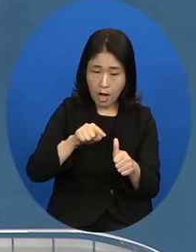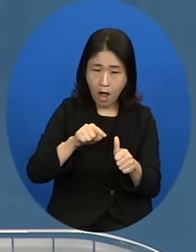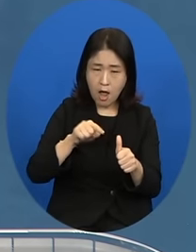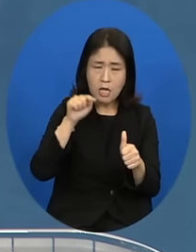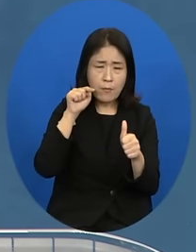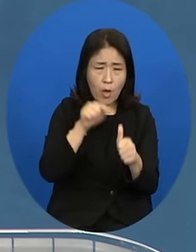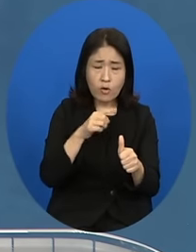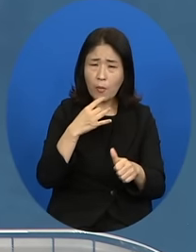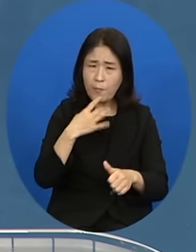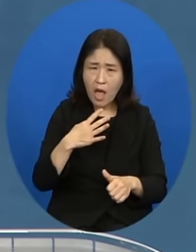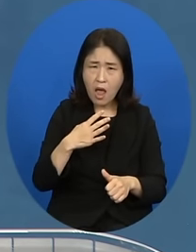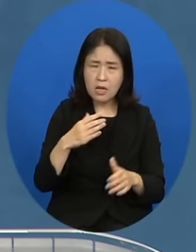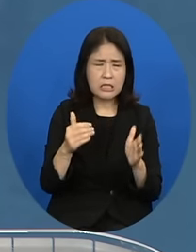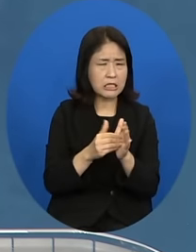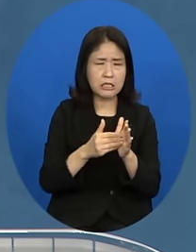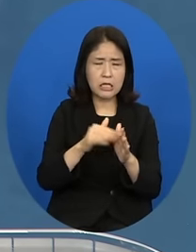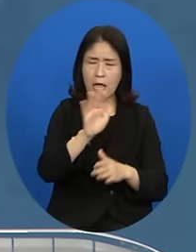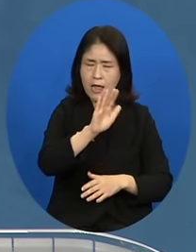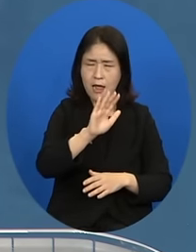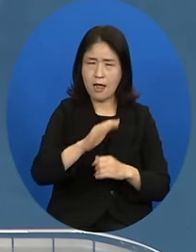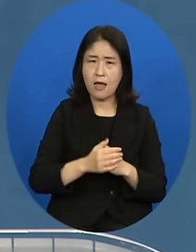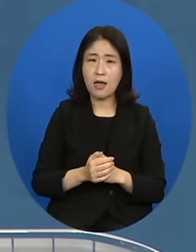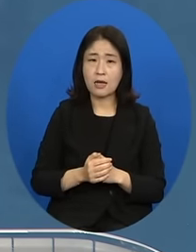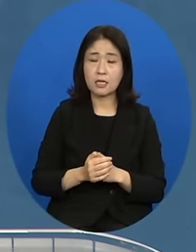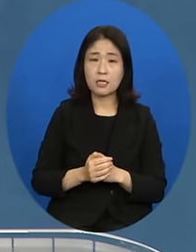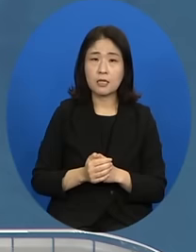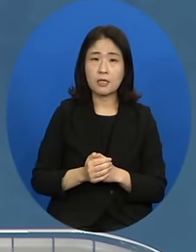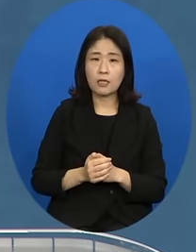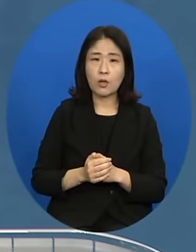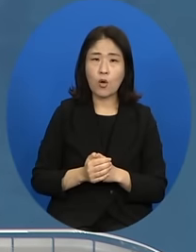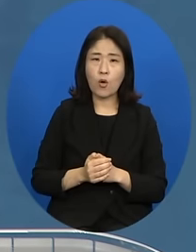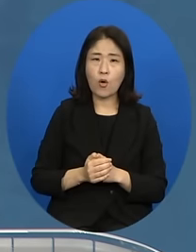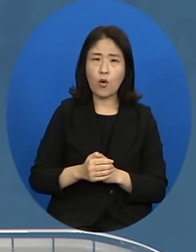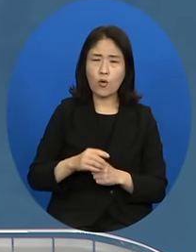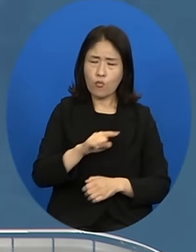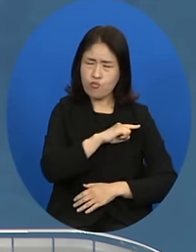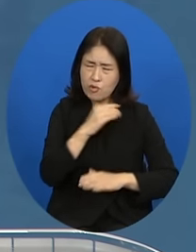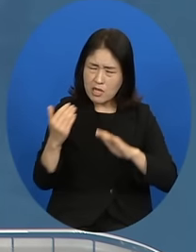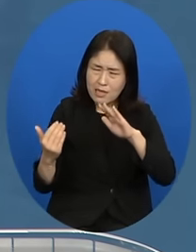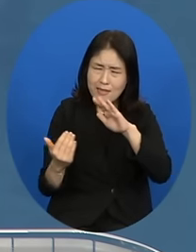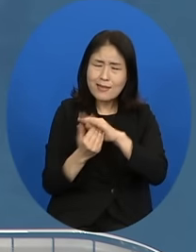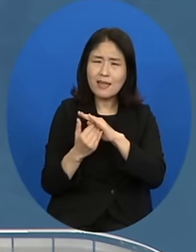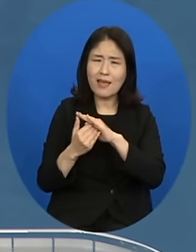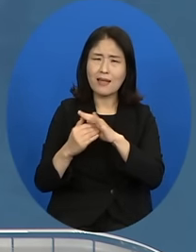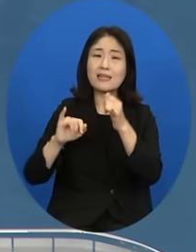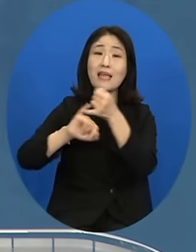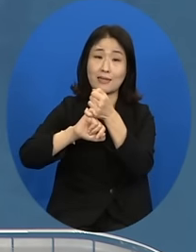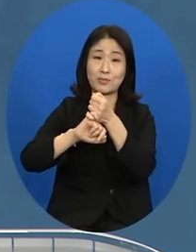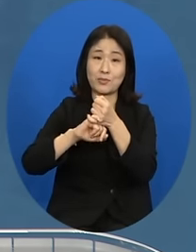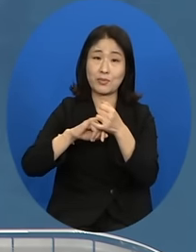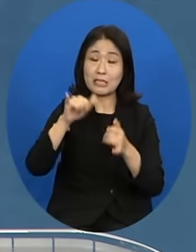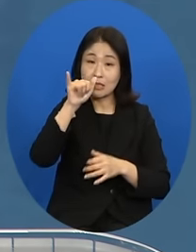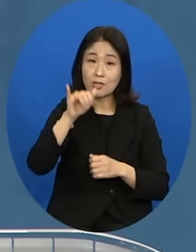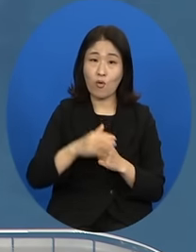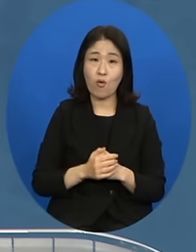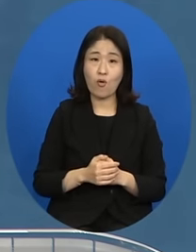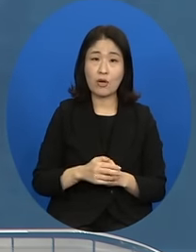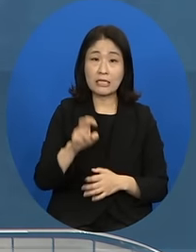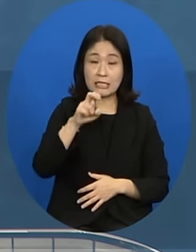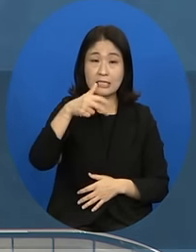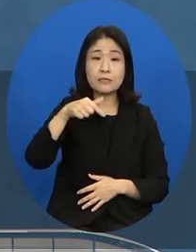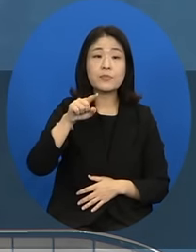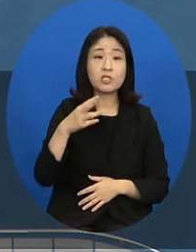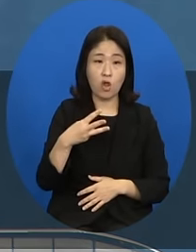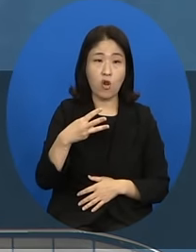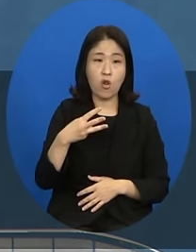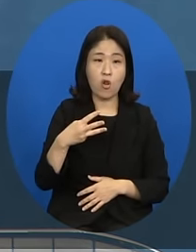게 아니고 그 뒤에 위대한 약속이 있음을 비로소 알게 되었습니다. 그게 20절